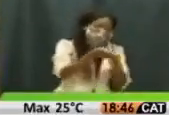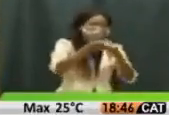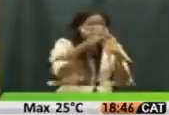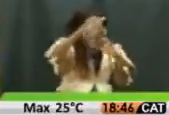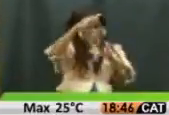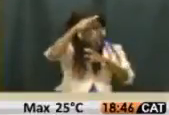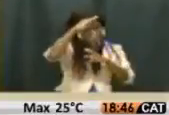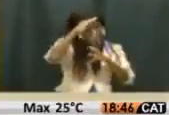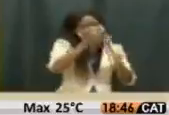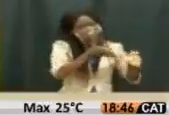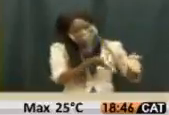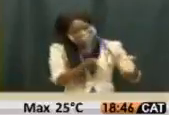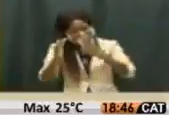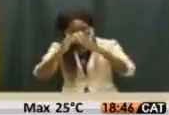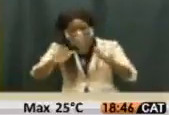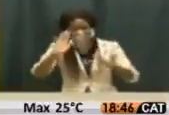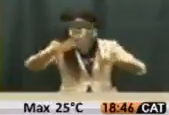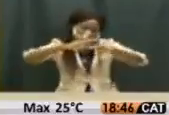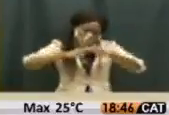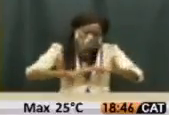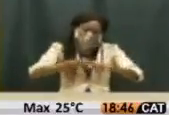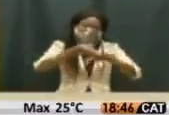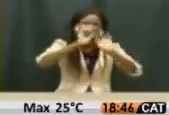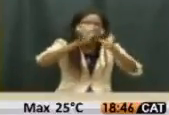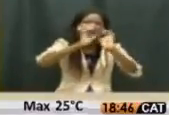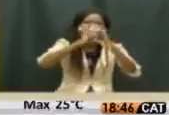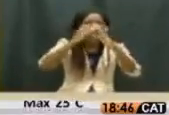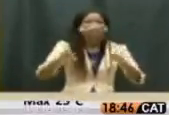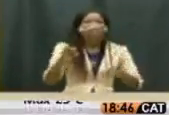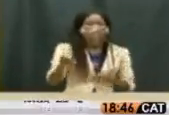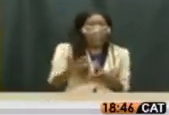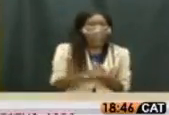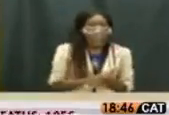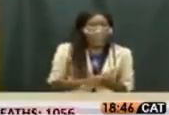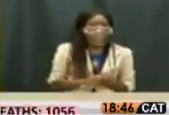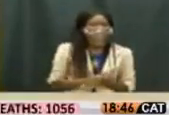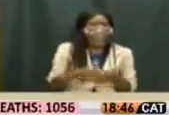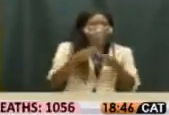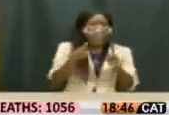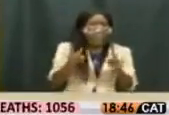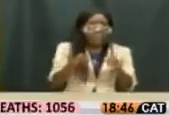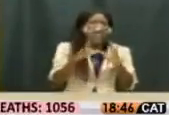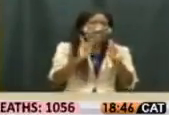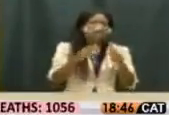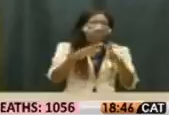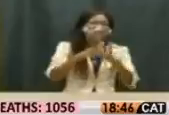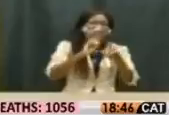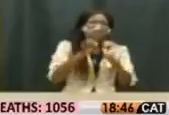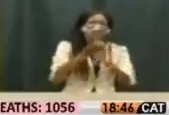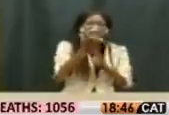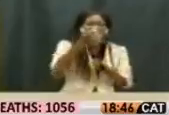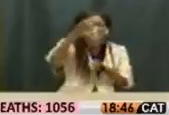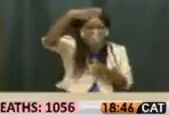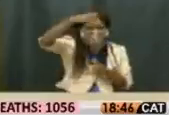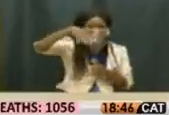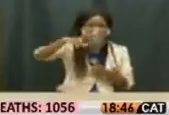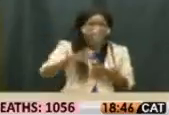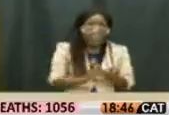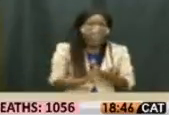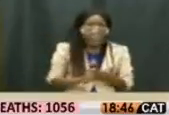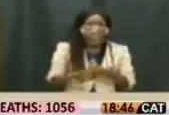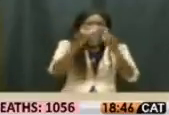mmanyumba koma uthenga wapita ndithu amene ambiri akupanga zimene zizi mtawuni ndi anthu oti apitawo